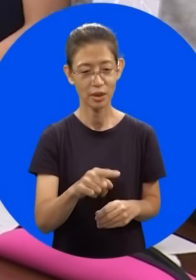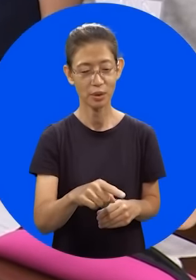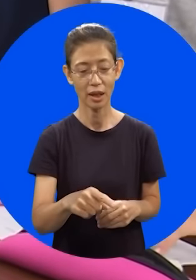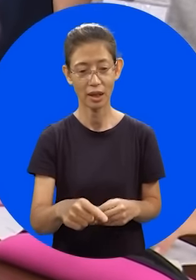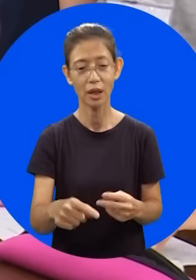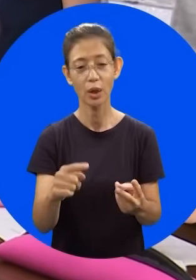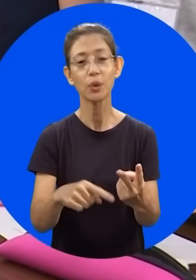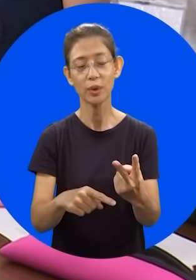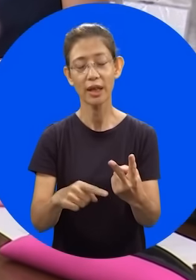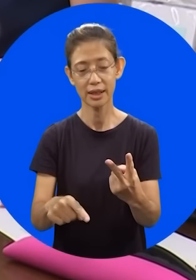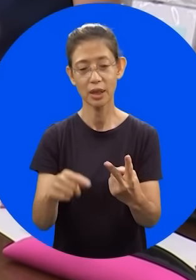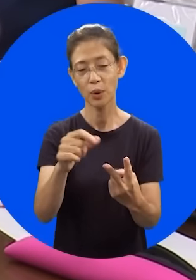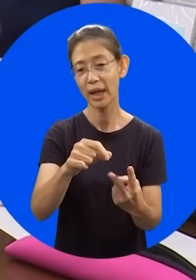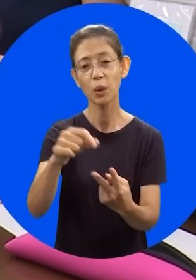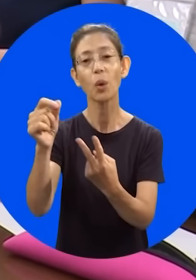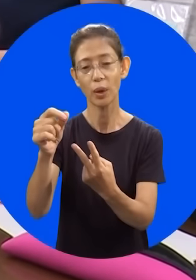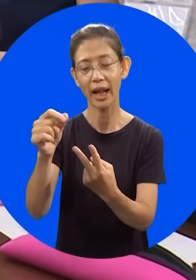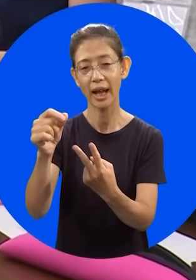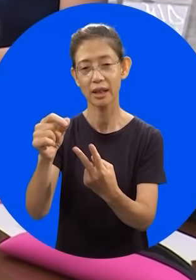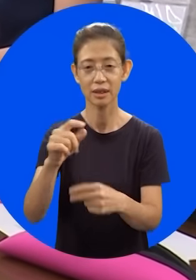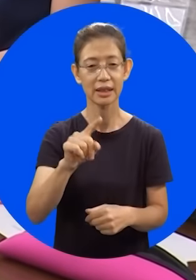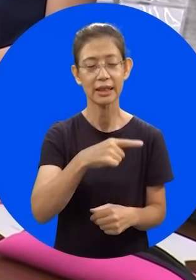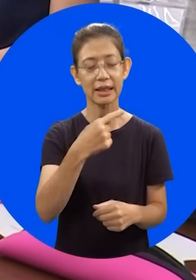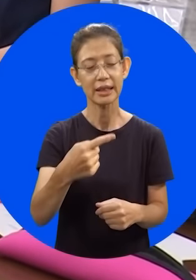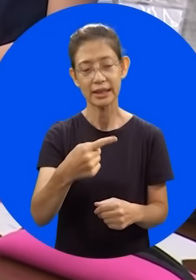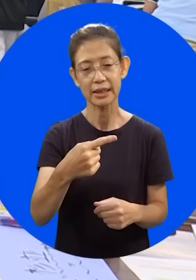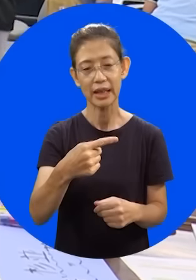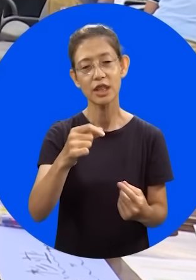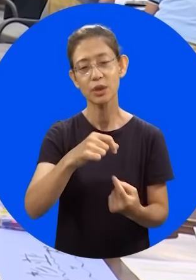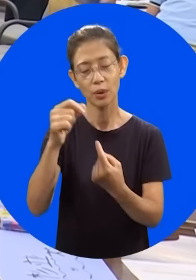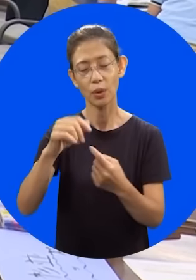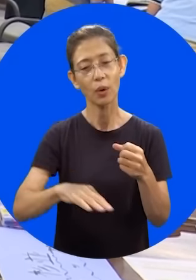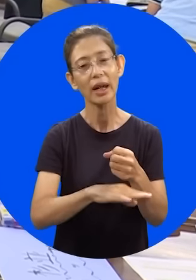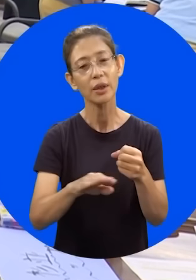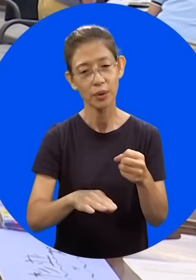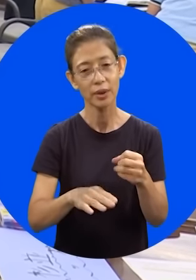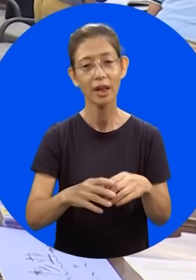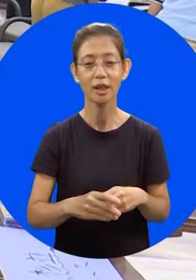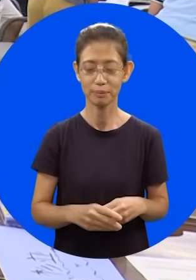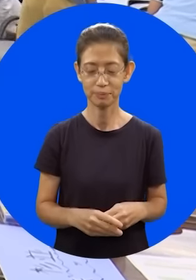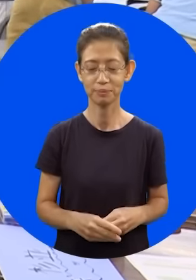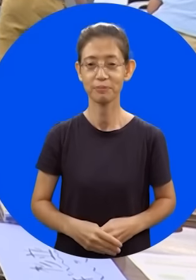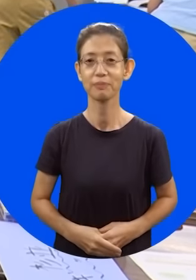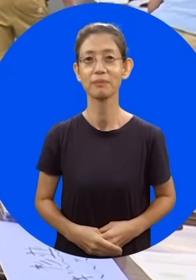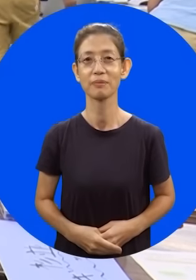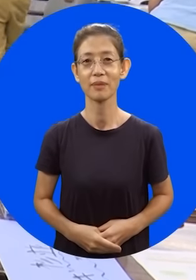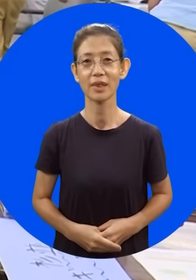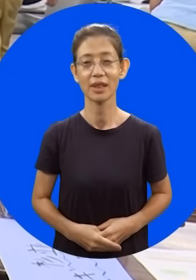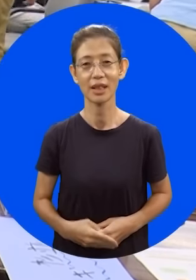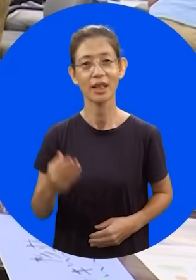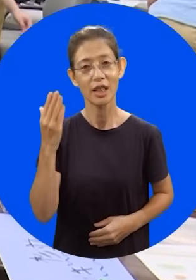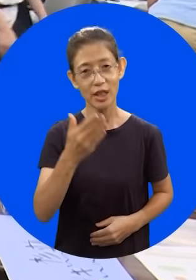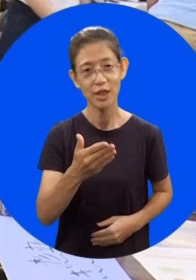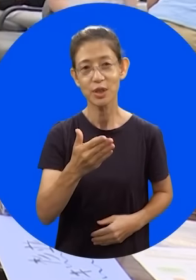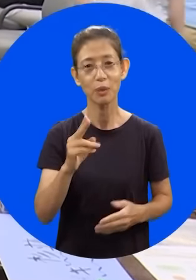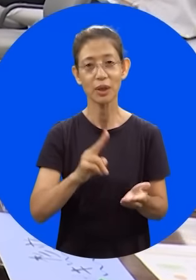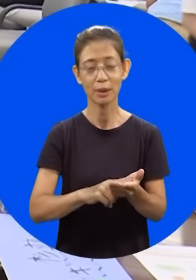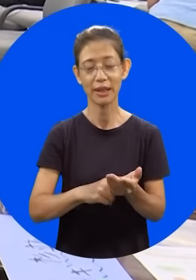人の候補ね、 2 つの候補、 はい、 第一候補 環境ね。 質問も決めて役割分担も終わりました